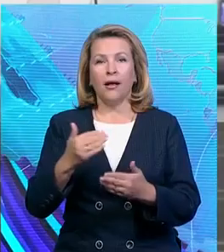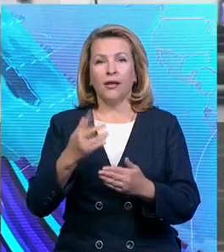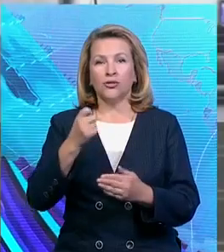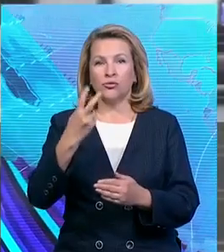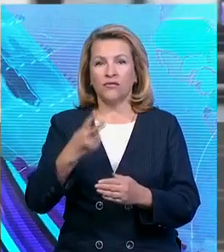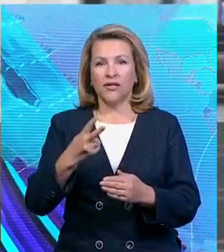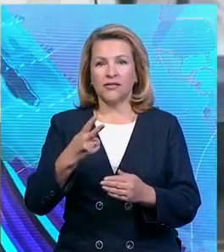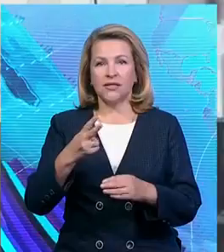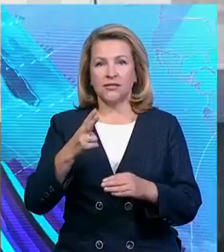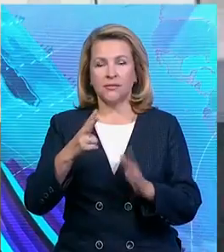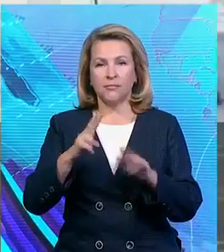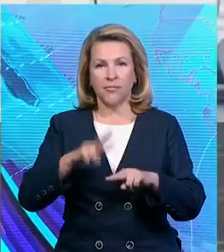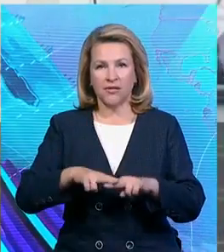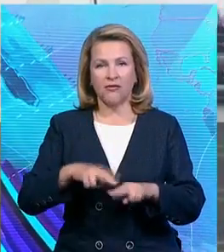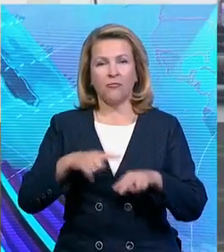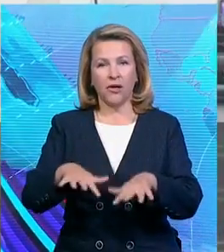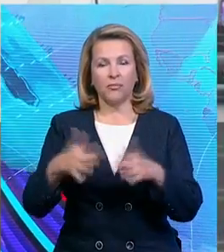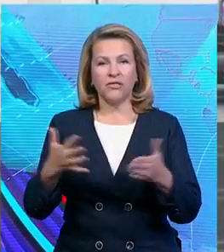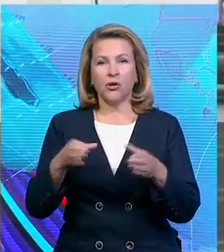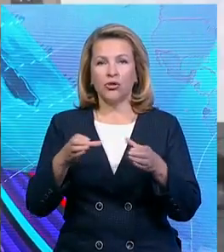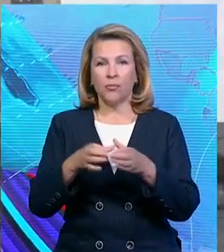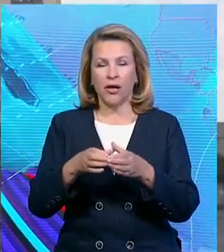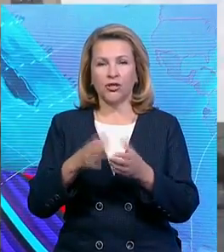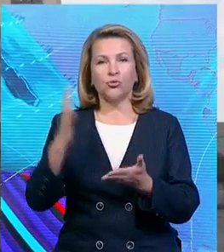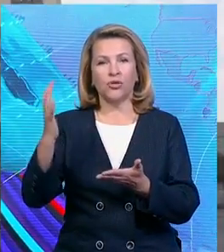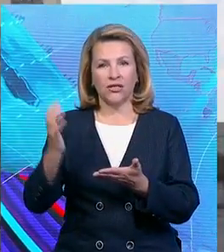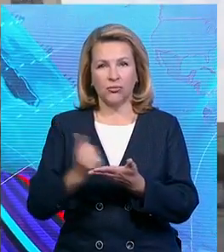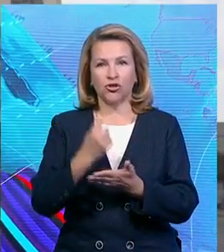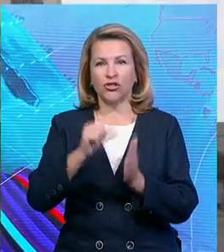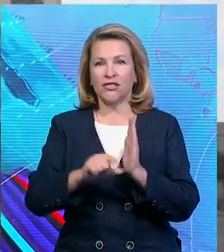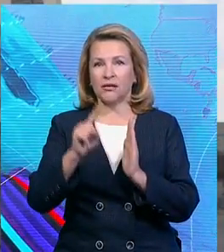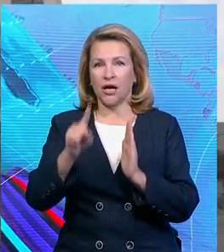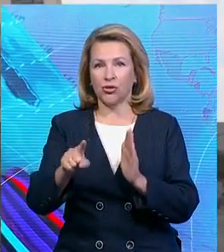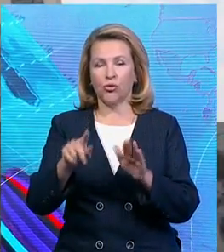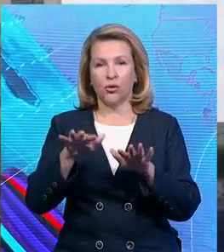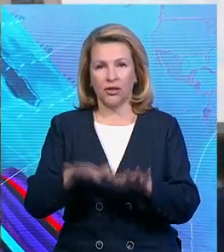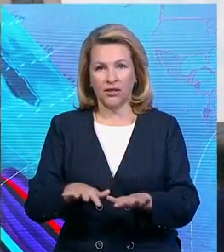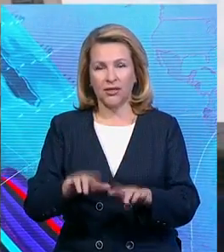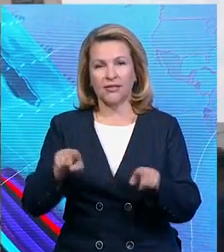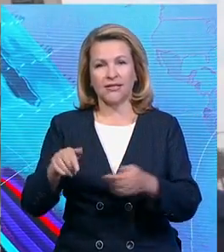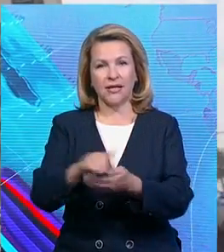парламенте. В случае, если какой-то партии удастся заполучить как минимум 61 кресло, создание коалиции не понадобится.